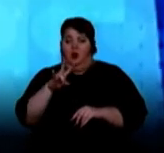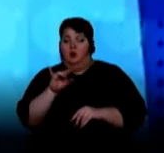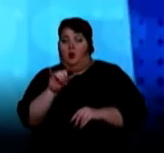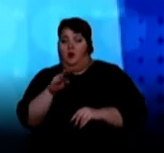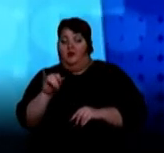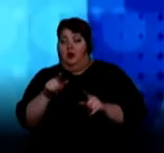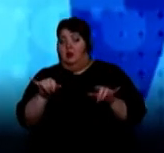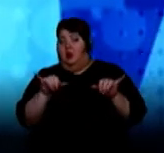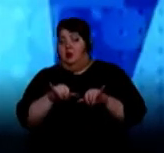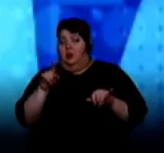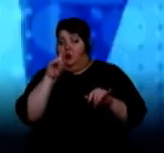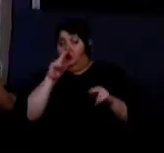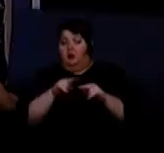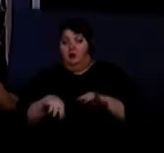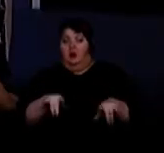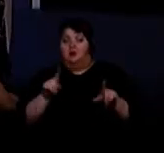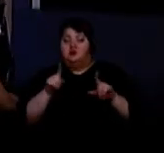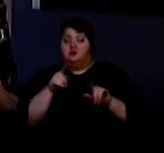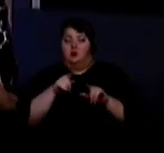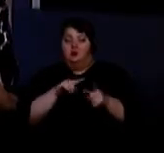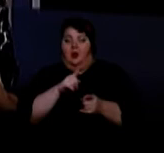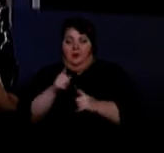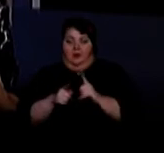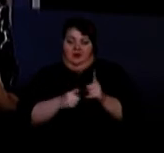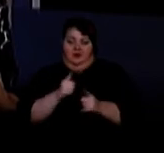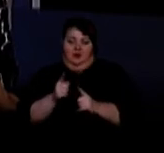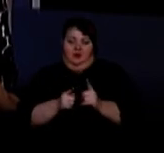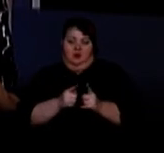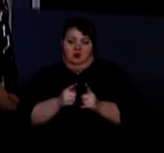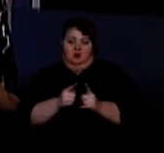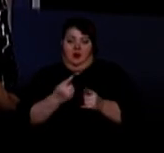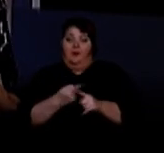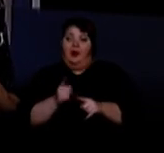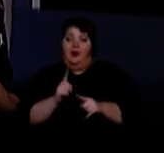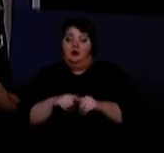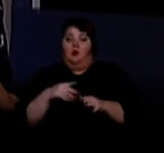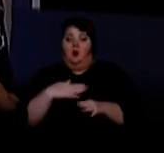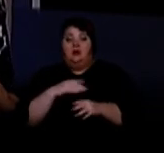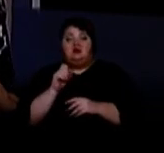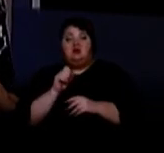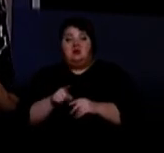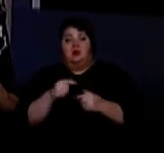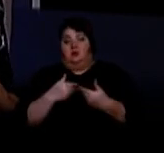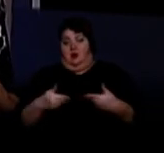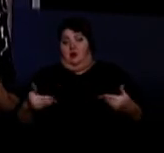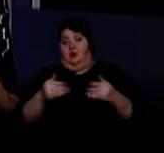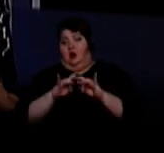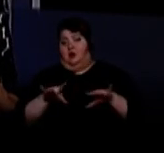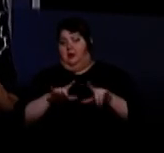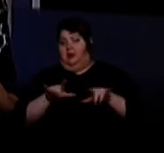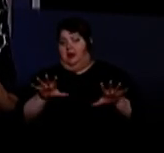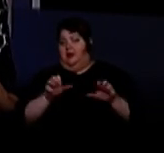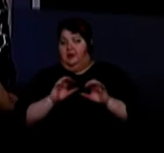она никуда не девается, она в что-то потом трансформируется. Поэтому наша задача, мы рассказываем, мы не